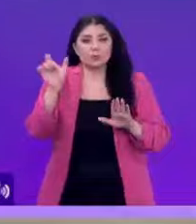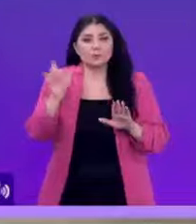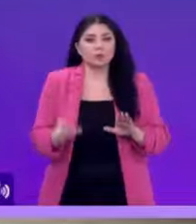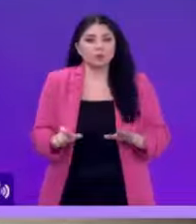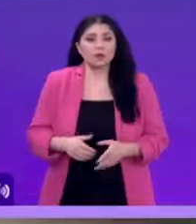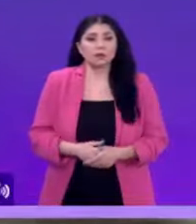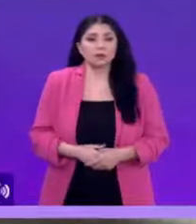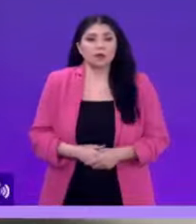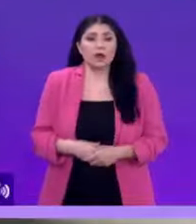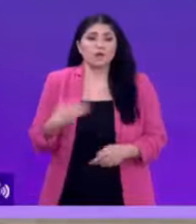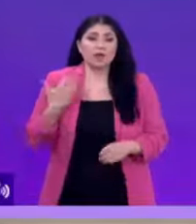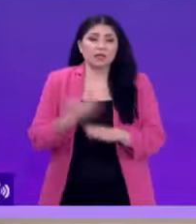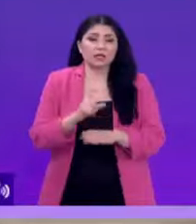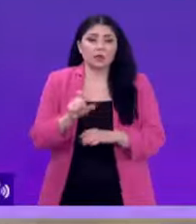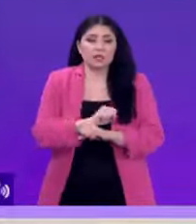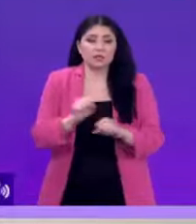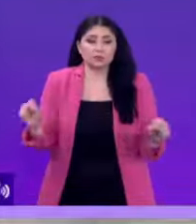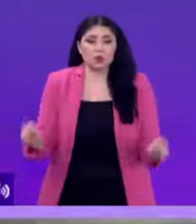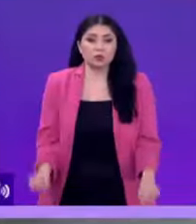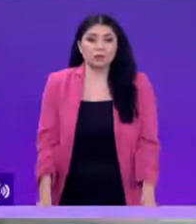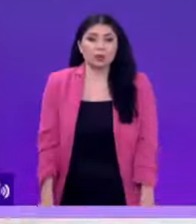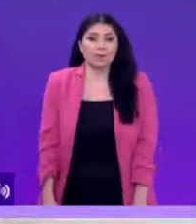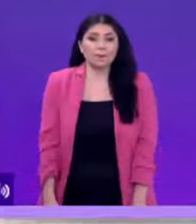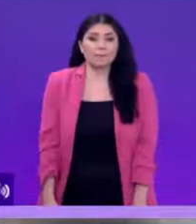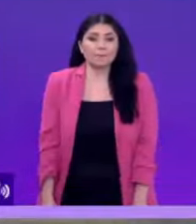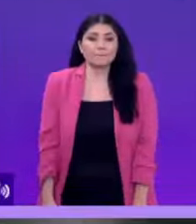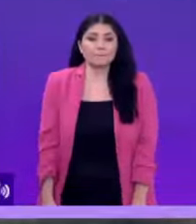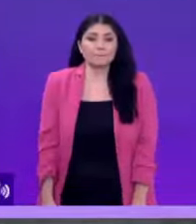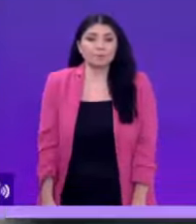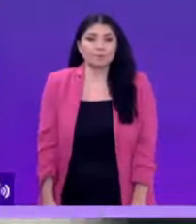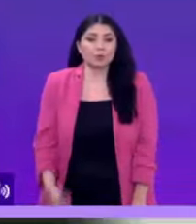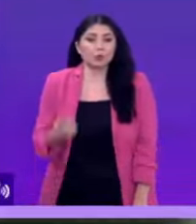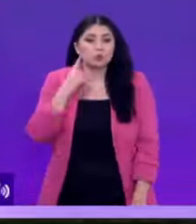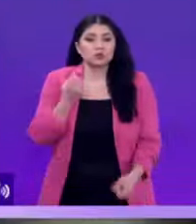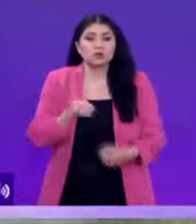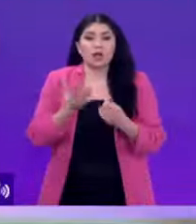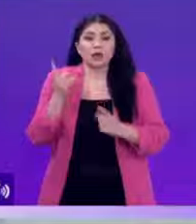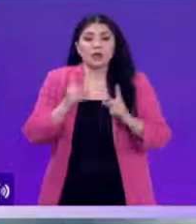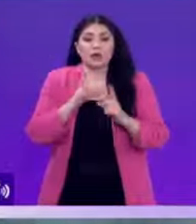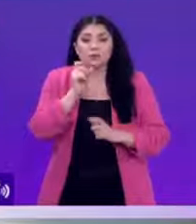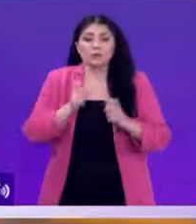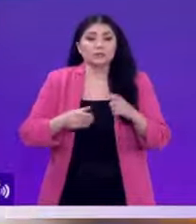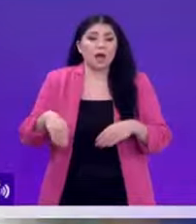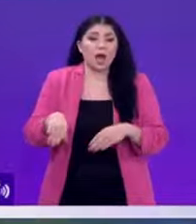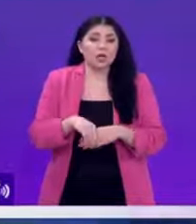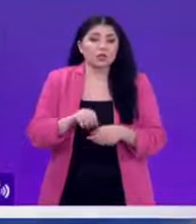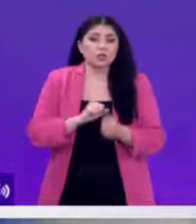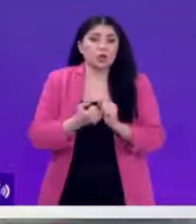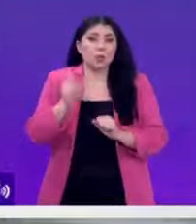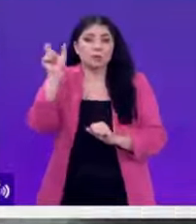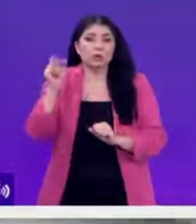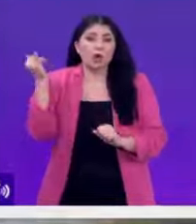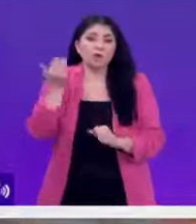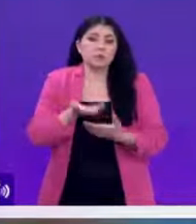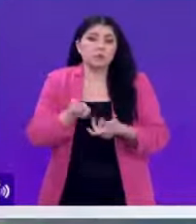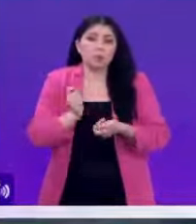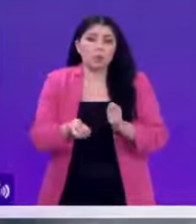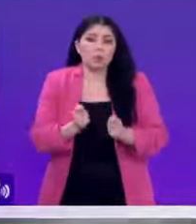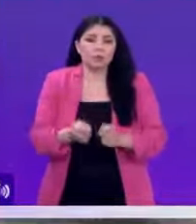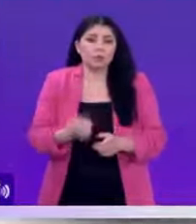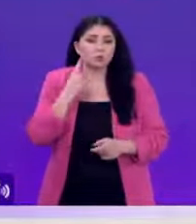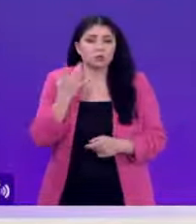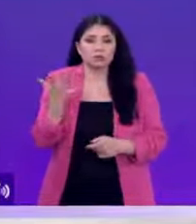fost rănite în urma acestei explozii. Încă nu se știe clar dacă vorbim despre angajați sau despre clienți ai magazinului. Încă nu